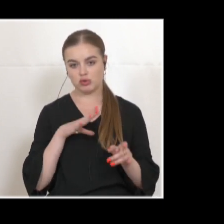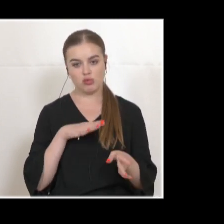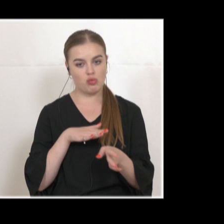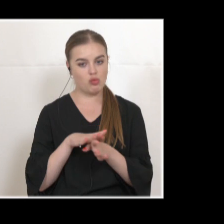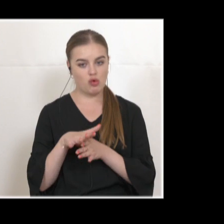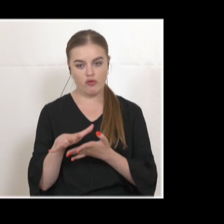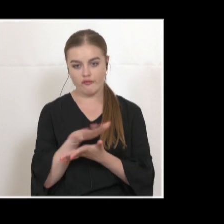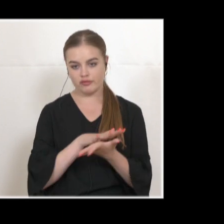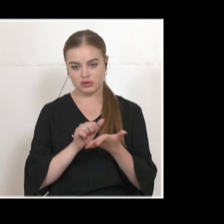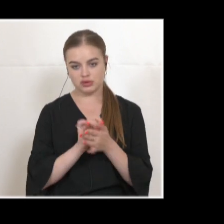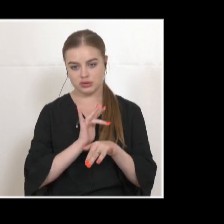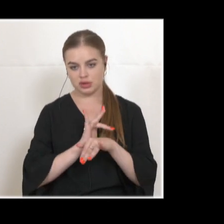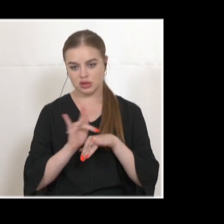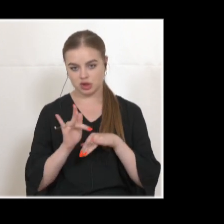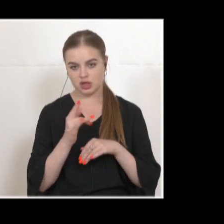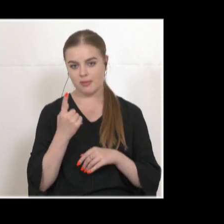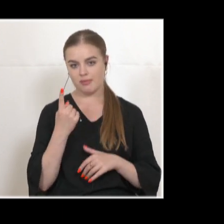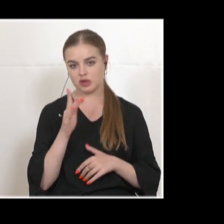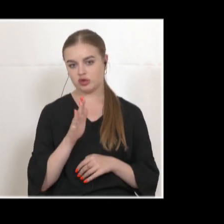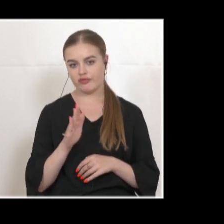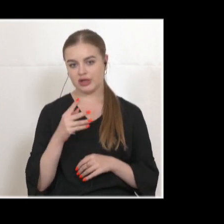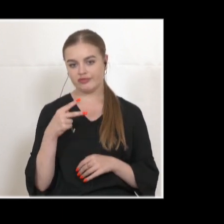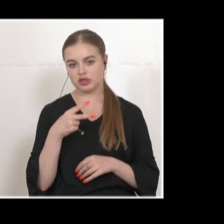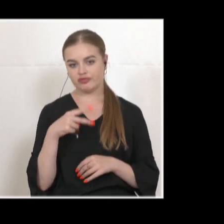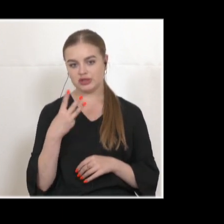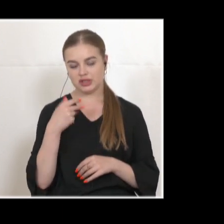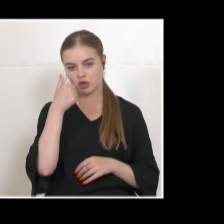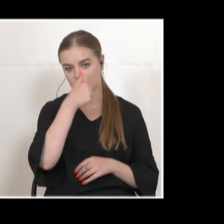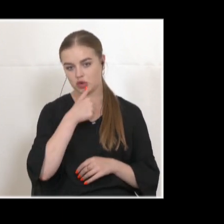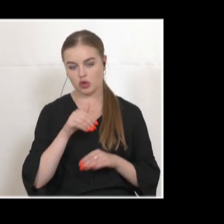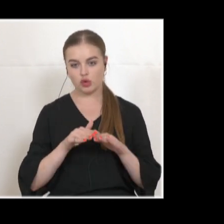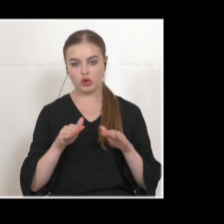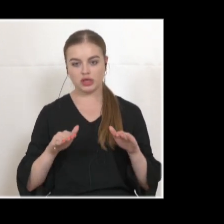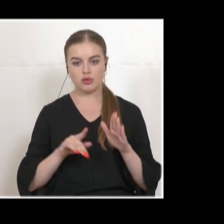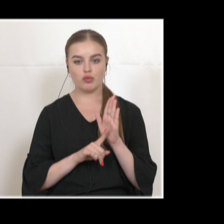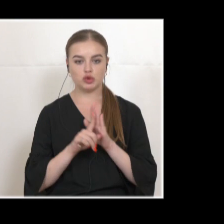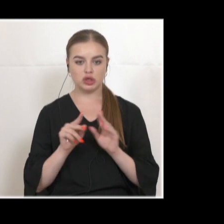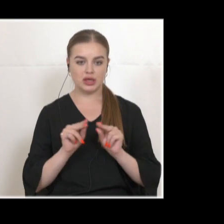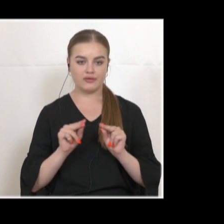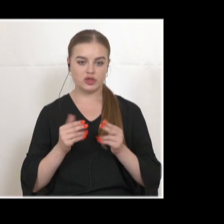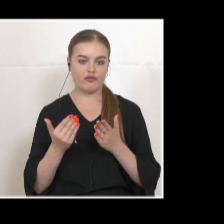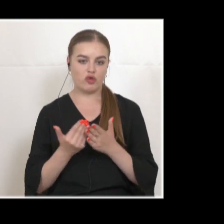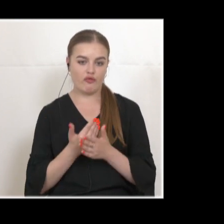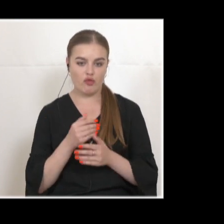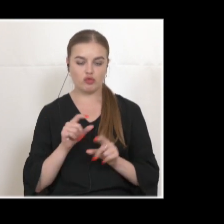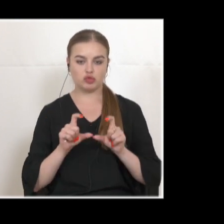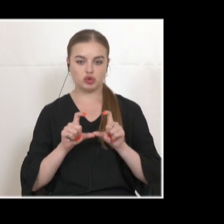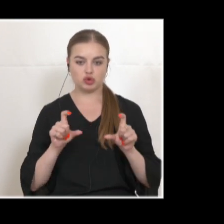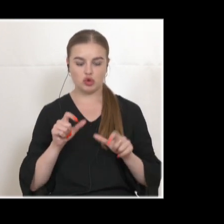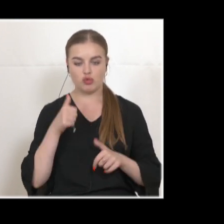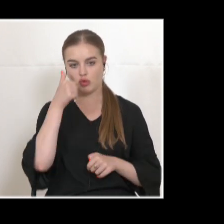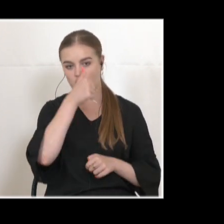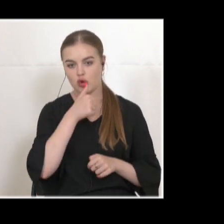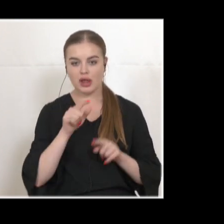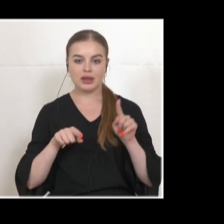знищена. 1 вересня 23 року діти почали навчання в новому шкільному році. Дехто з них